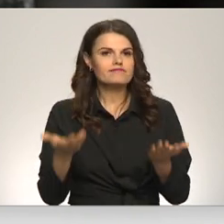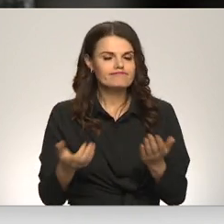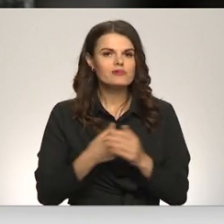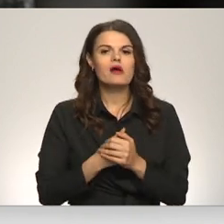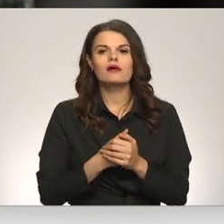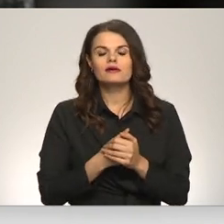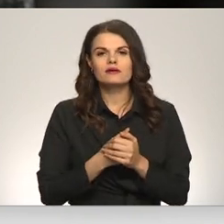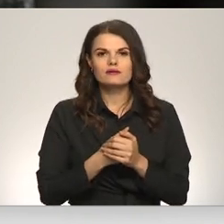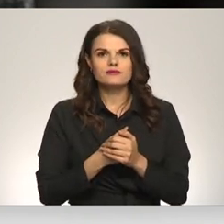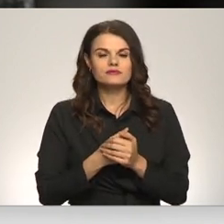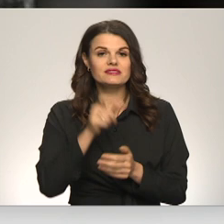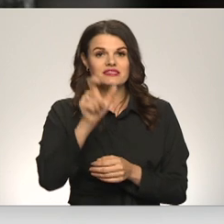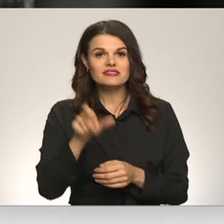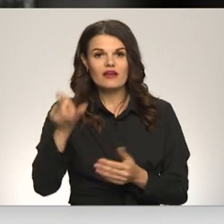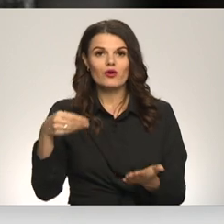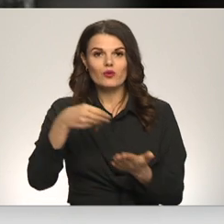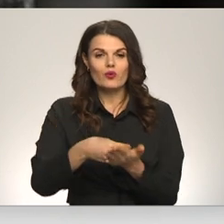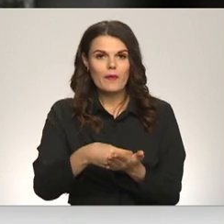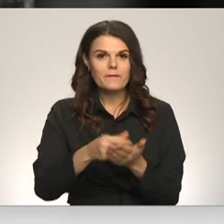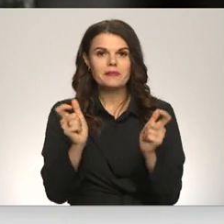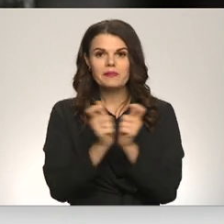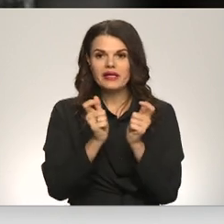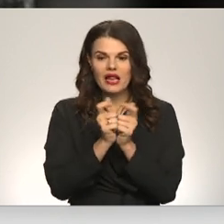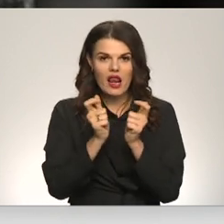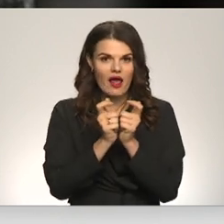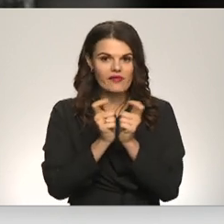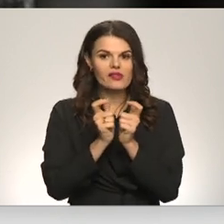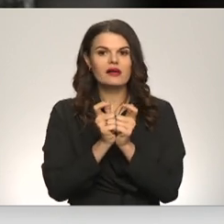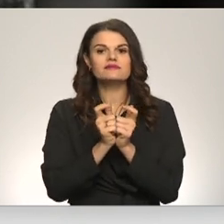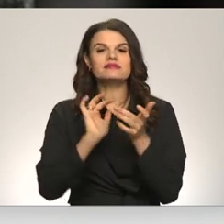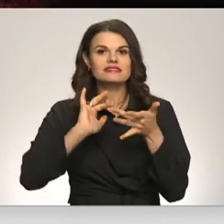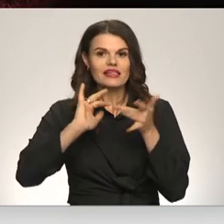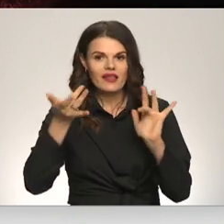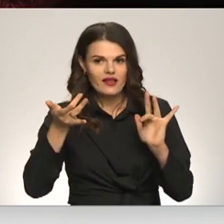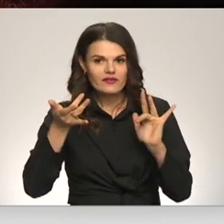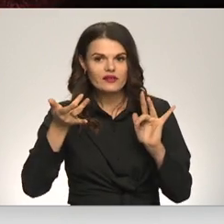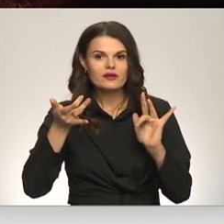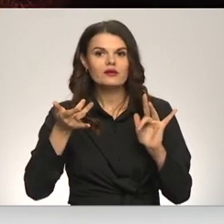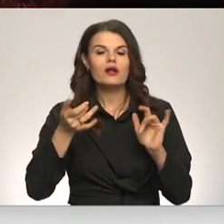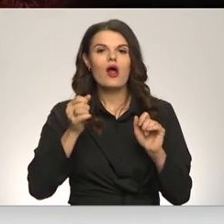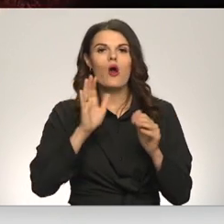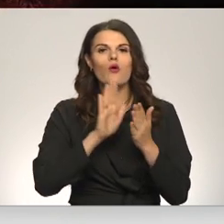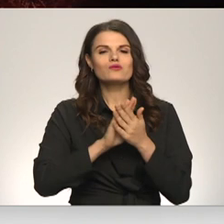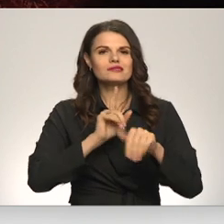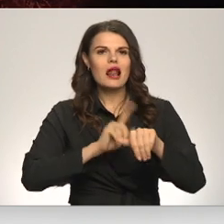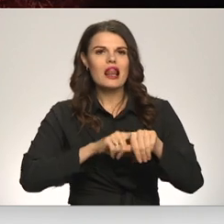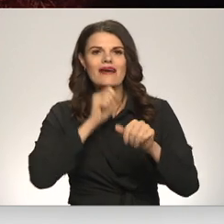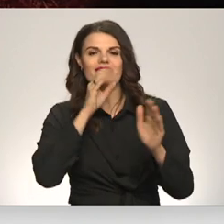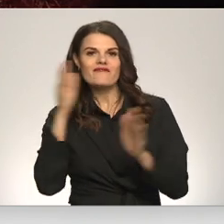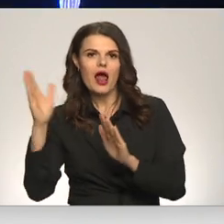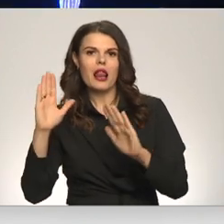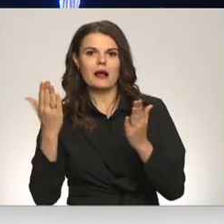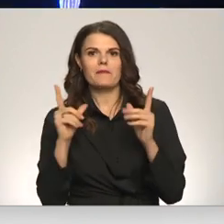ka cilvēki iegādājas biļetes internetā, jā, uz vēlākiem laikiem, bet